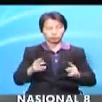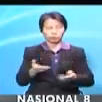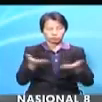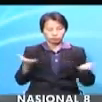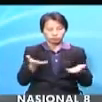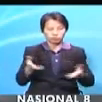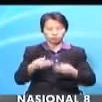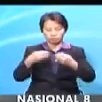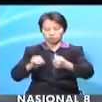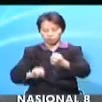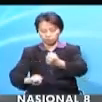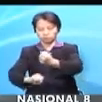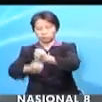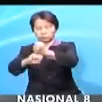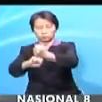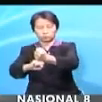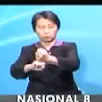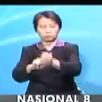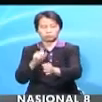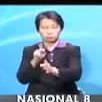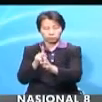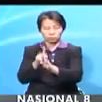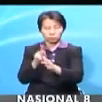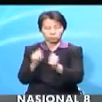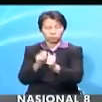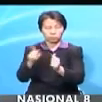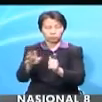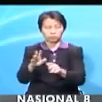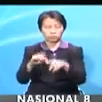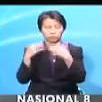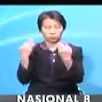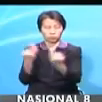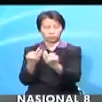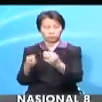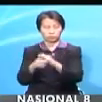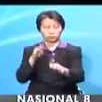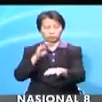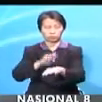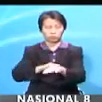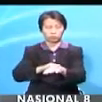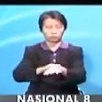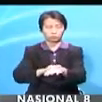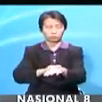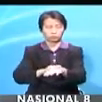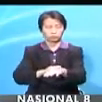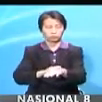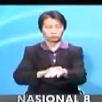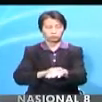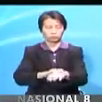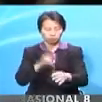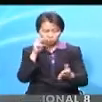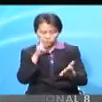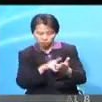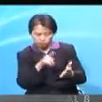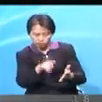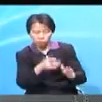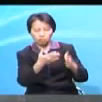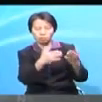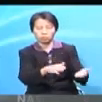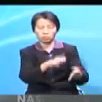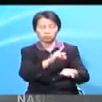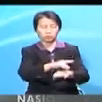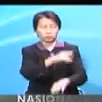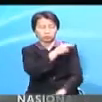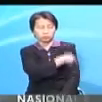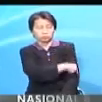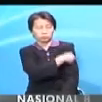memberikan dukungan psikologi kepada keluarga bangsa suatu pengecaman jenazah di